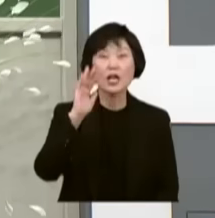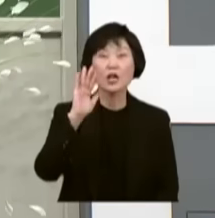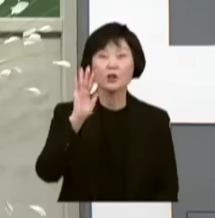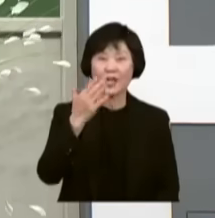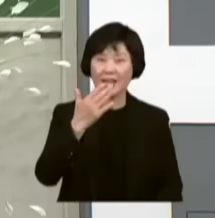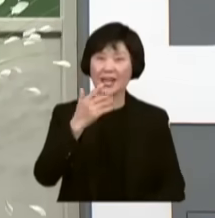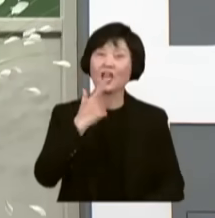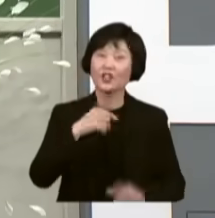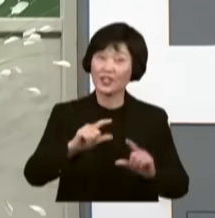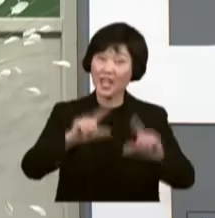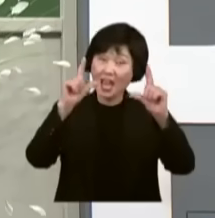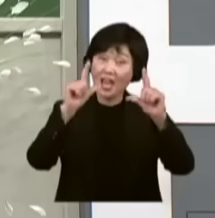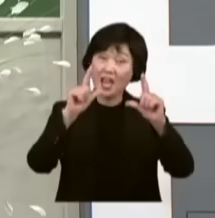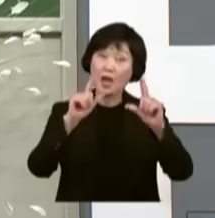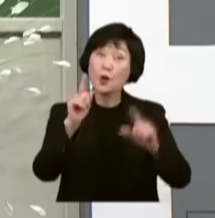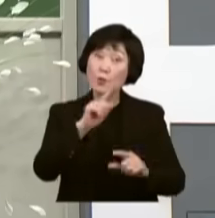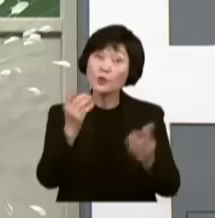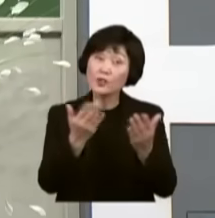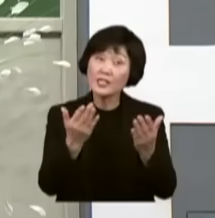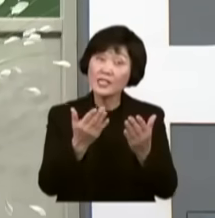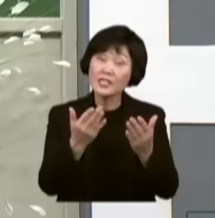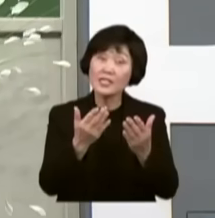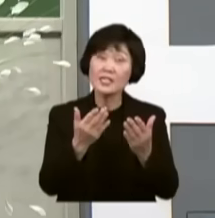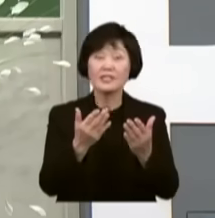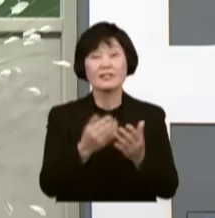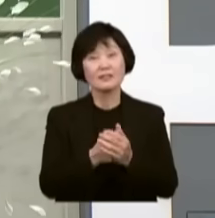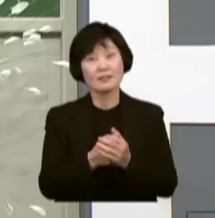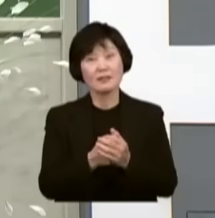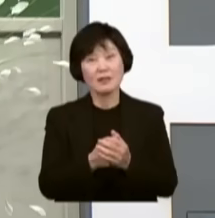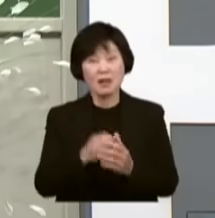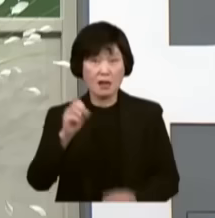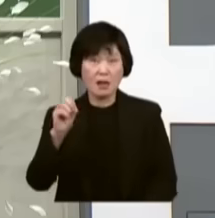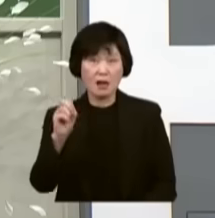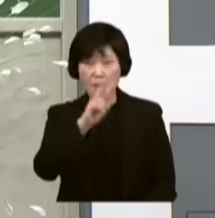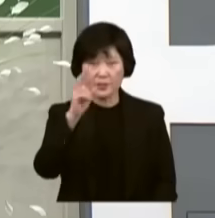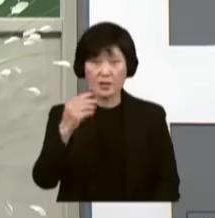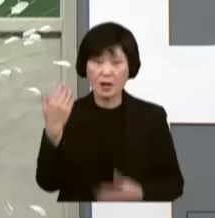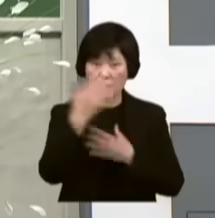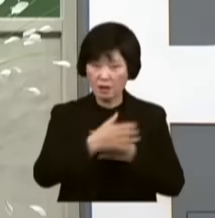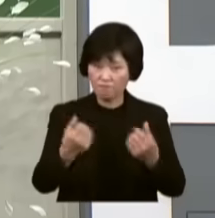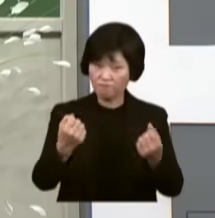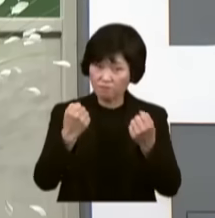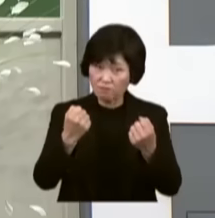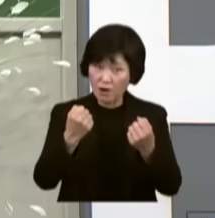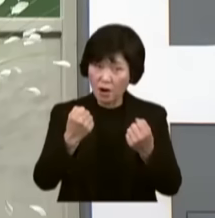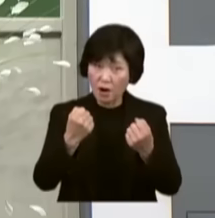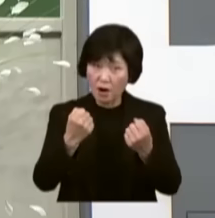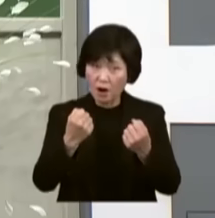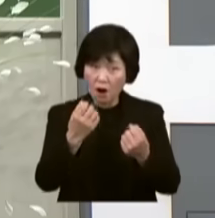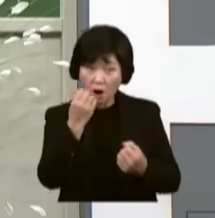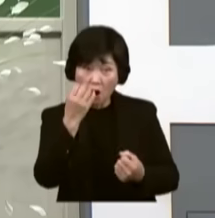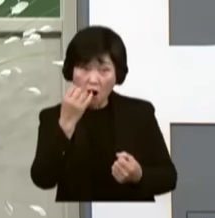그 큰일이 있어요. 근데 이용식 우리 저 포식이 이용식님께서 갑자기 건강에 적신호가 옵니다.